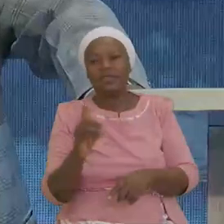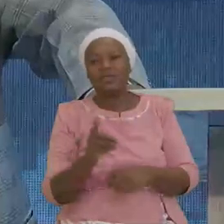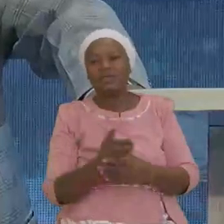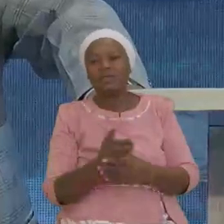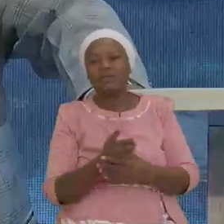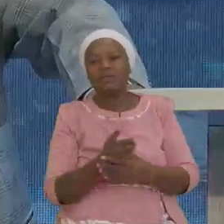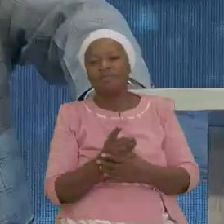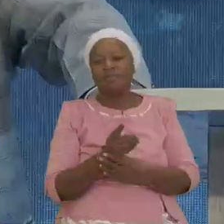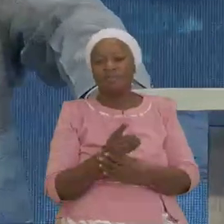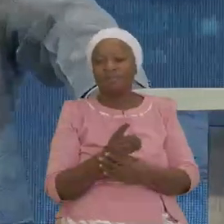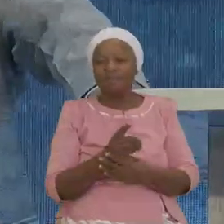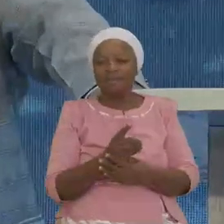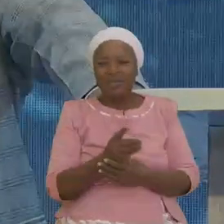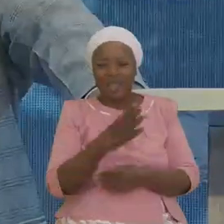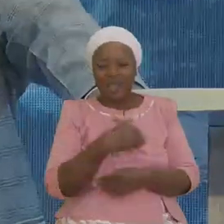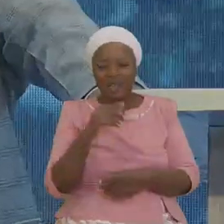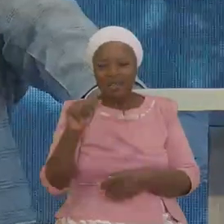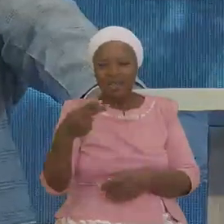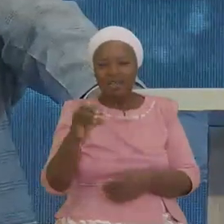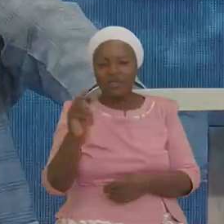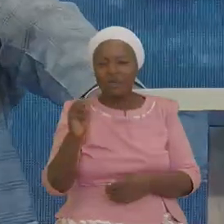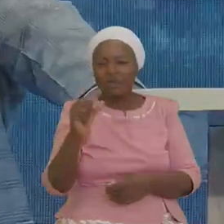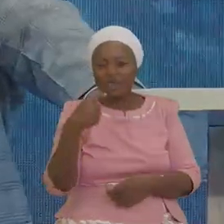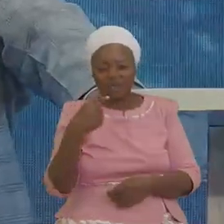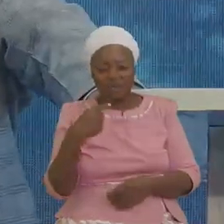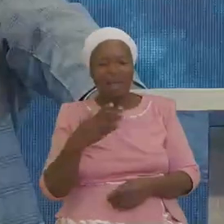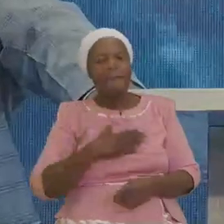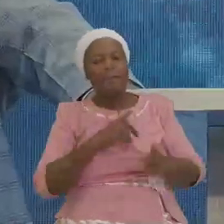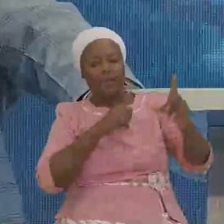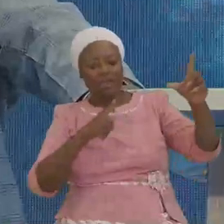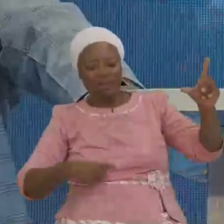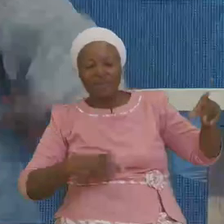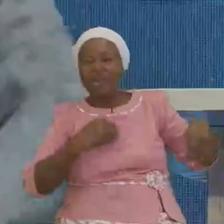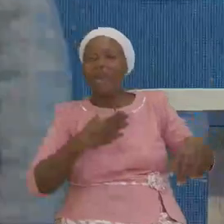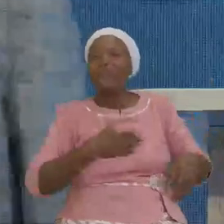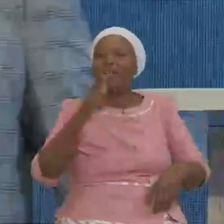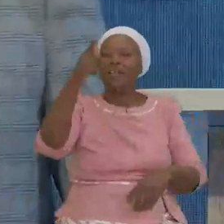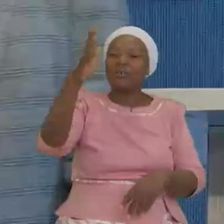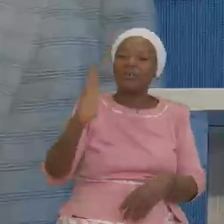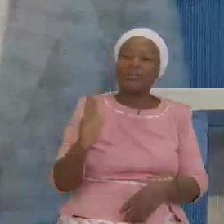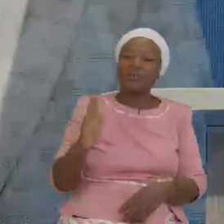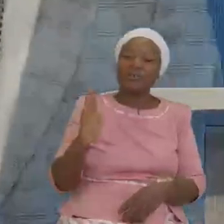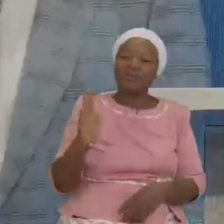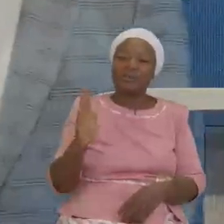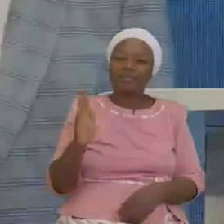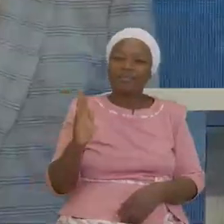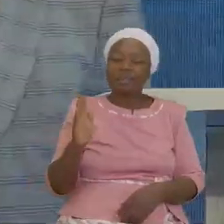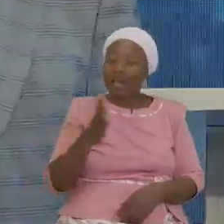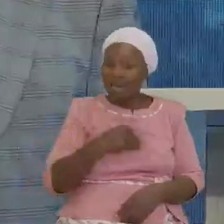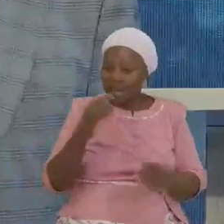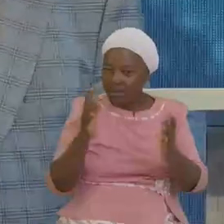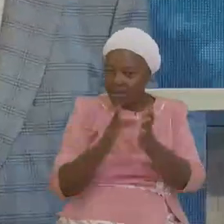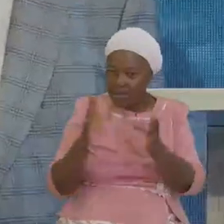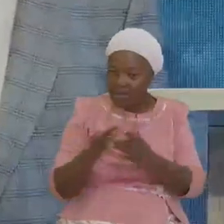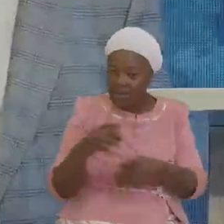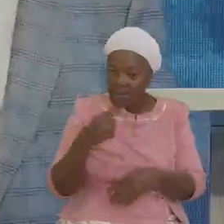Comme il avait dit, ainsi cela s'est produit. Et Thomas a dit, mon Seigneur et